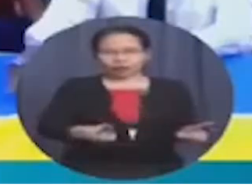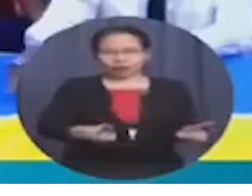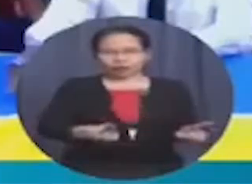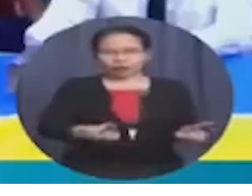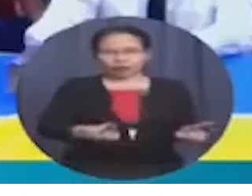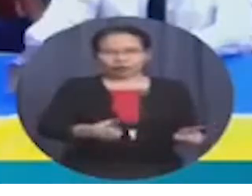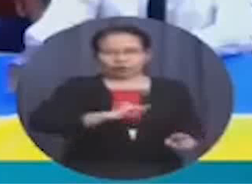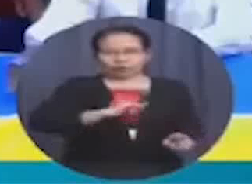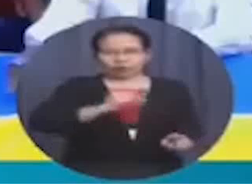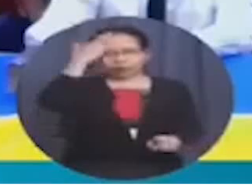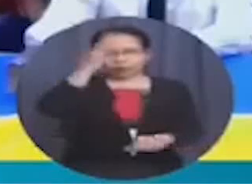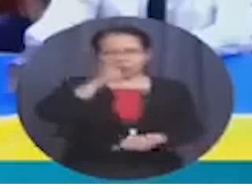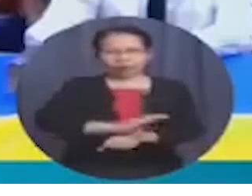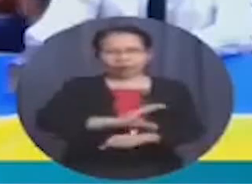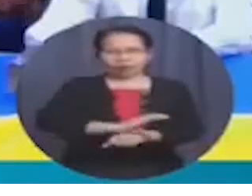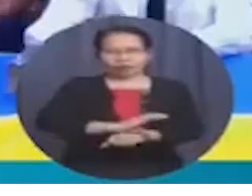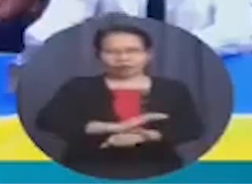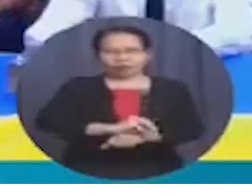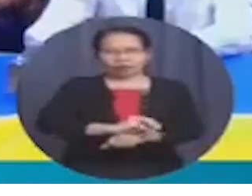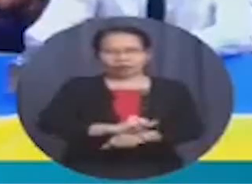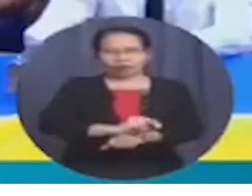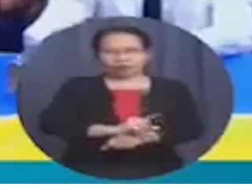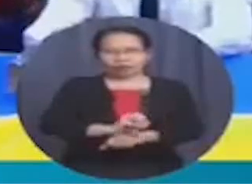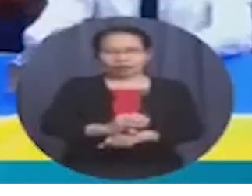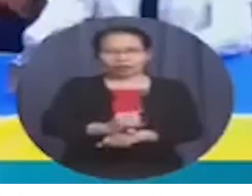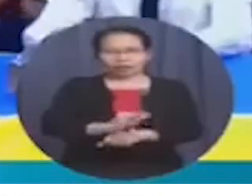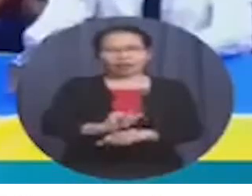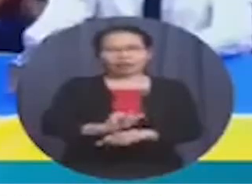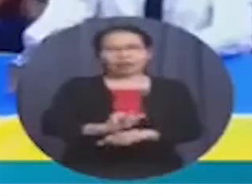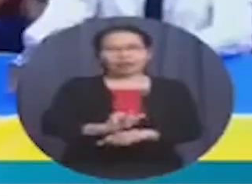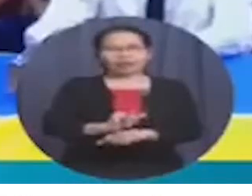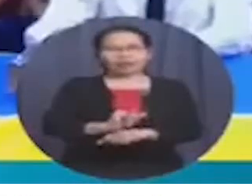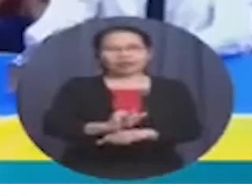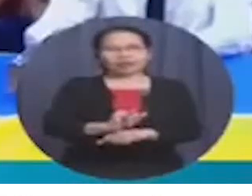ang alam ko sa iglesia ni Kristo, sila po hindi